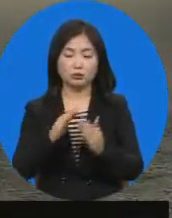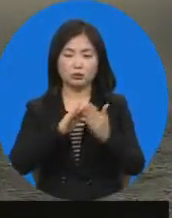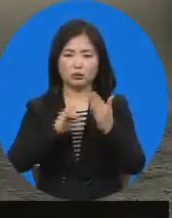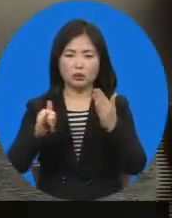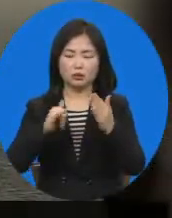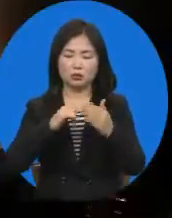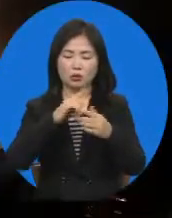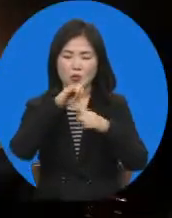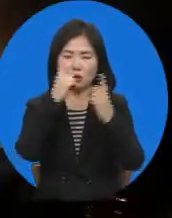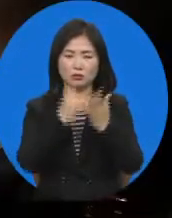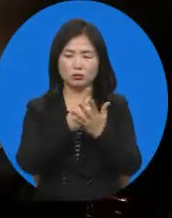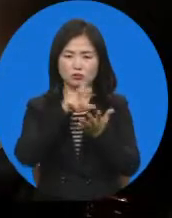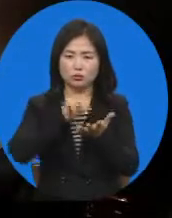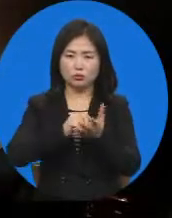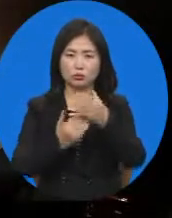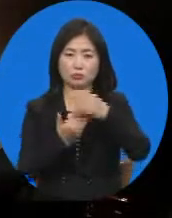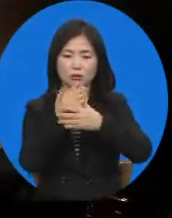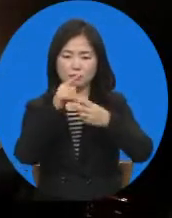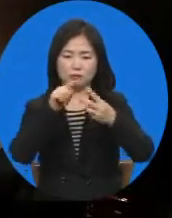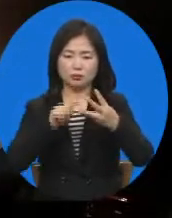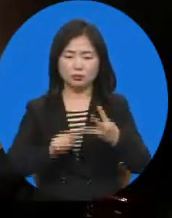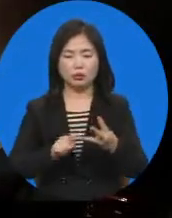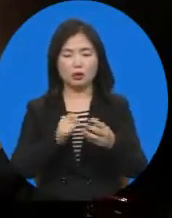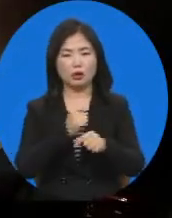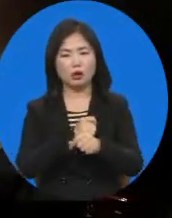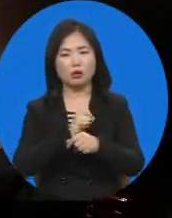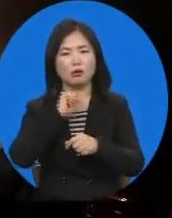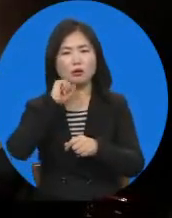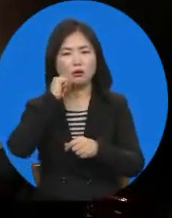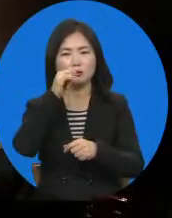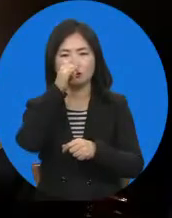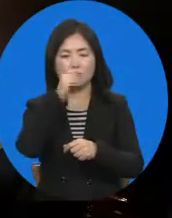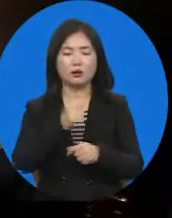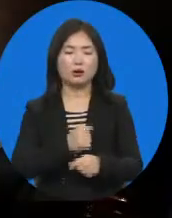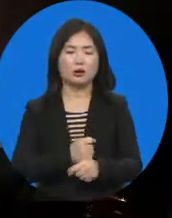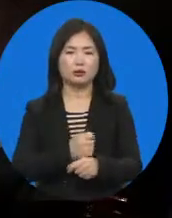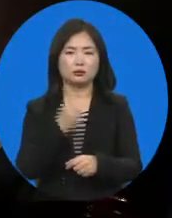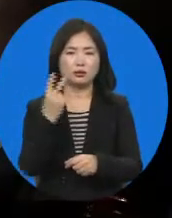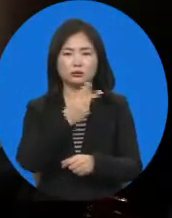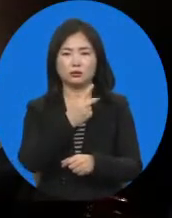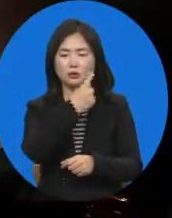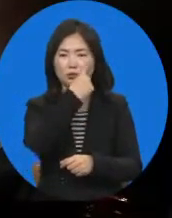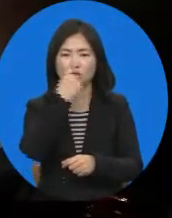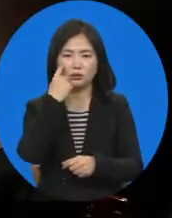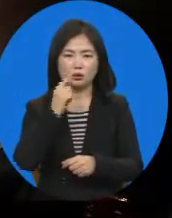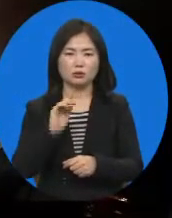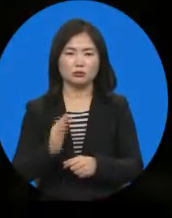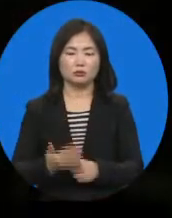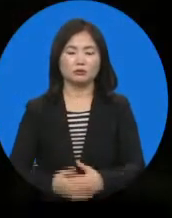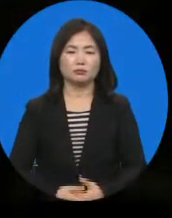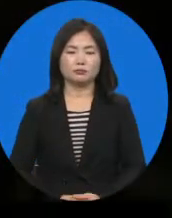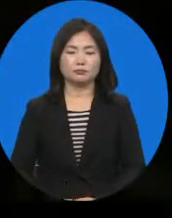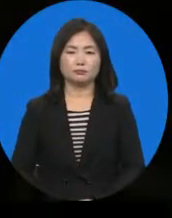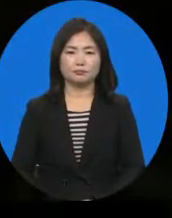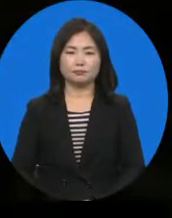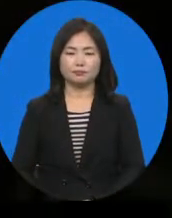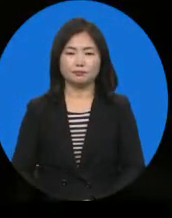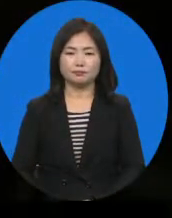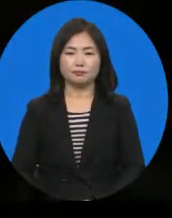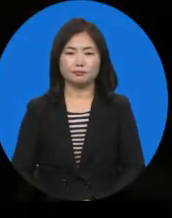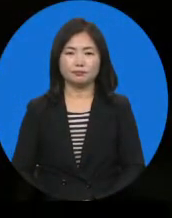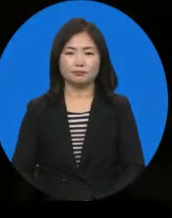민낯을 낱낱이 박히게 는 현실적인 어려움이 있다는 사실을 다시한번 확인해 줬습니다 mbc